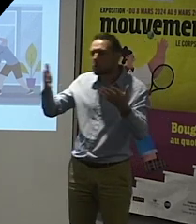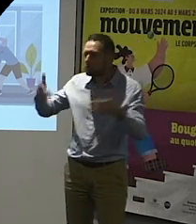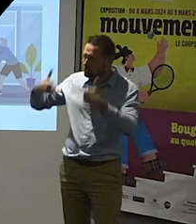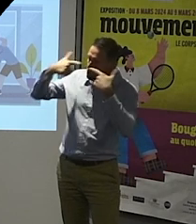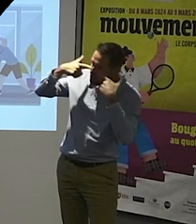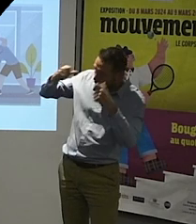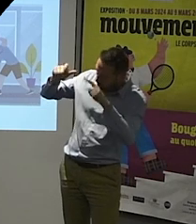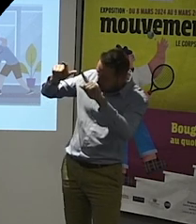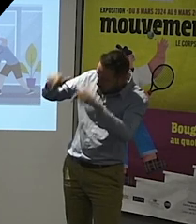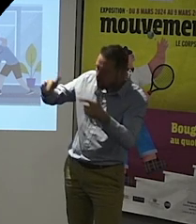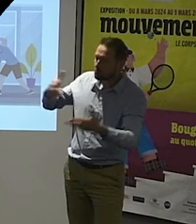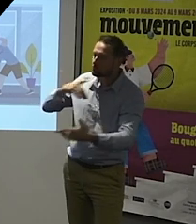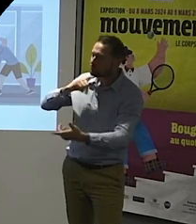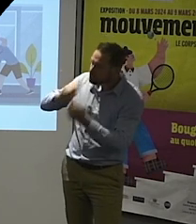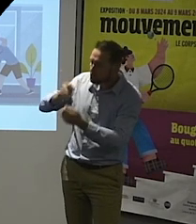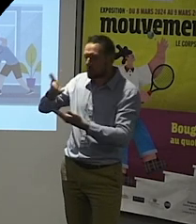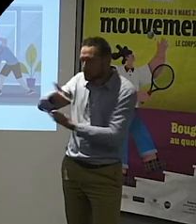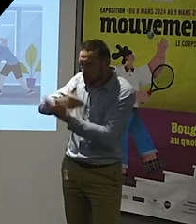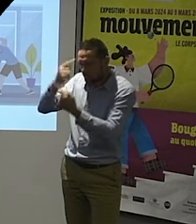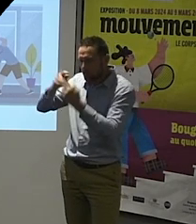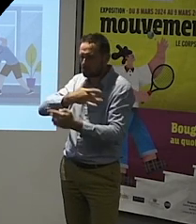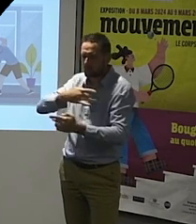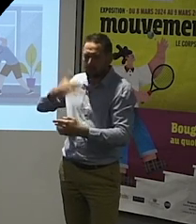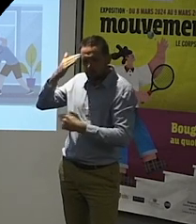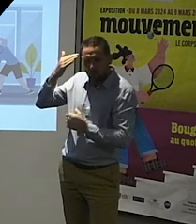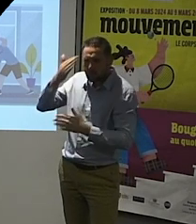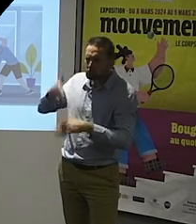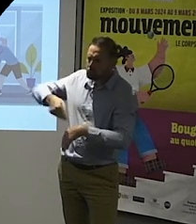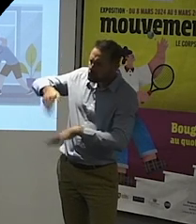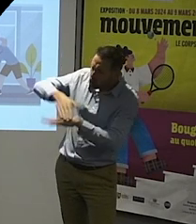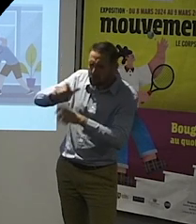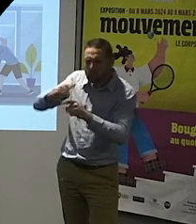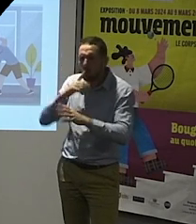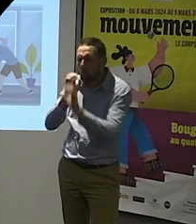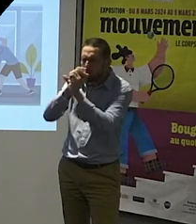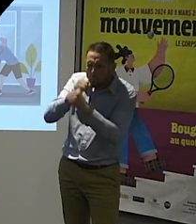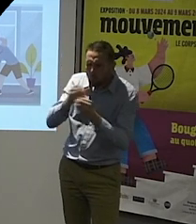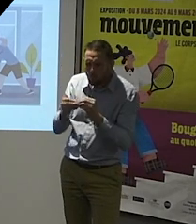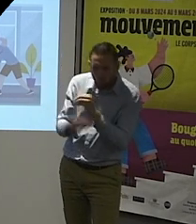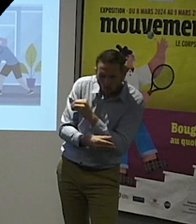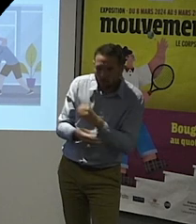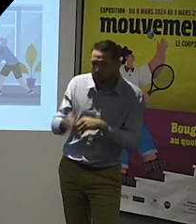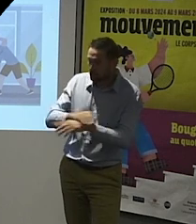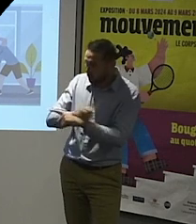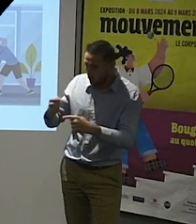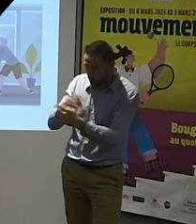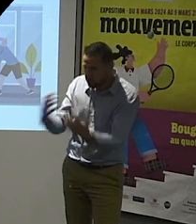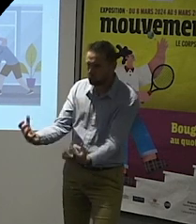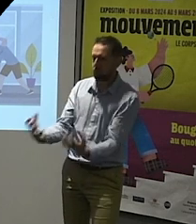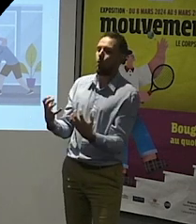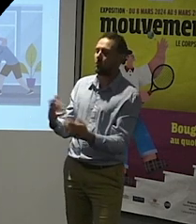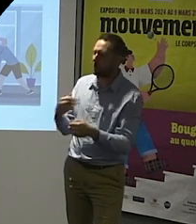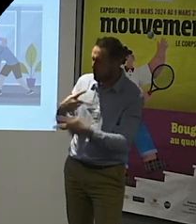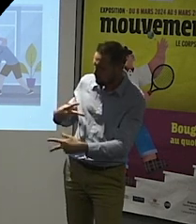de parler de santé mentale, qui est parfois un sujet tabou. Donc c'est deux semaines qui ont lieu tous les ans en